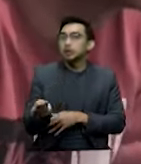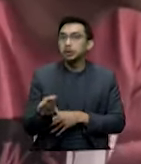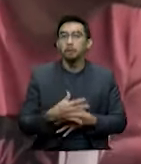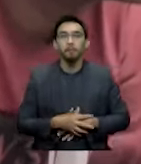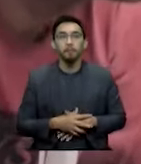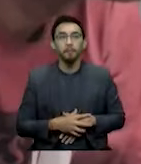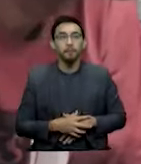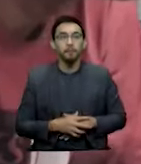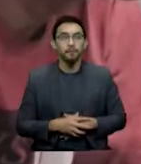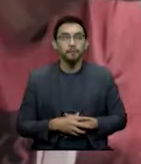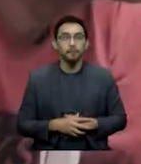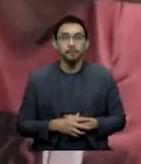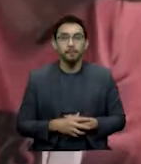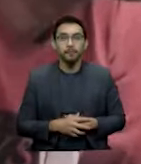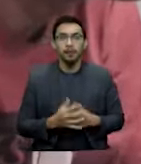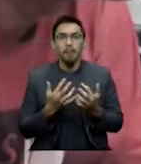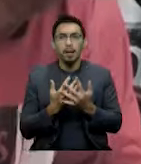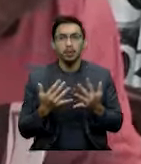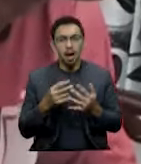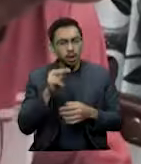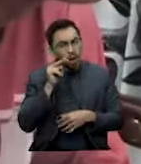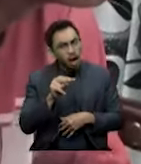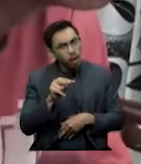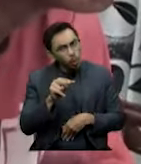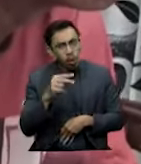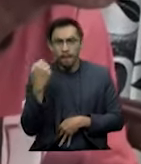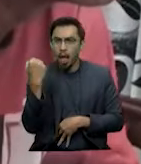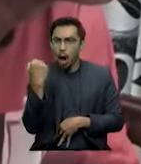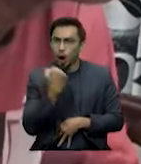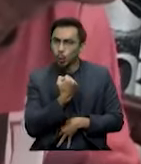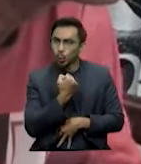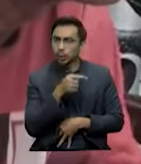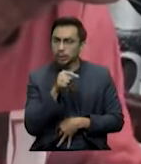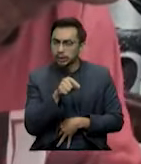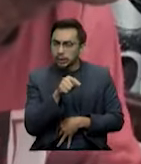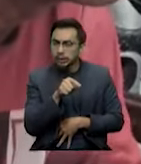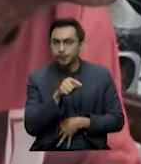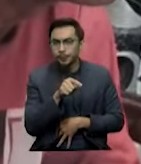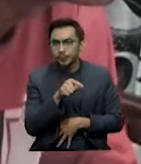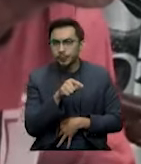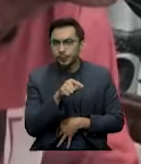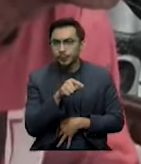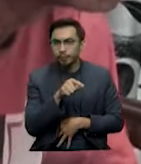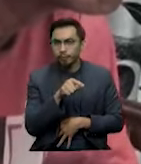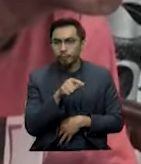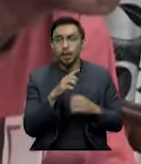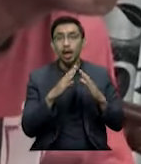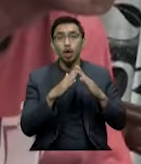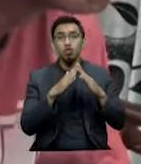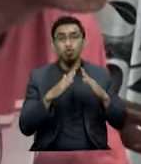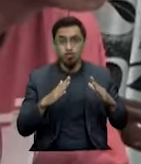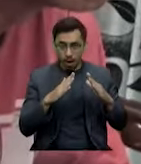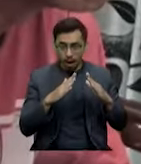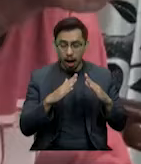Karena warga mungkin melihat pelaku ini keluar dari rumah gitu. Kok